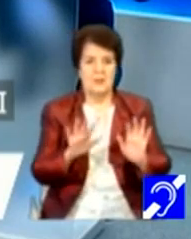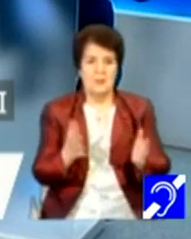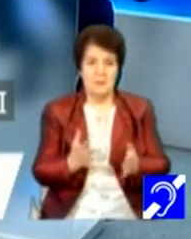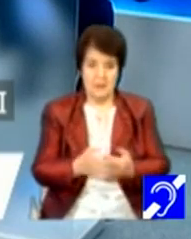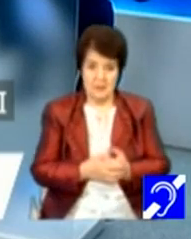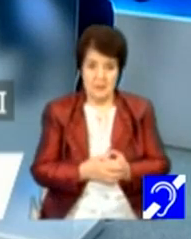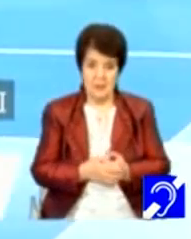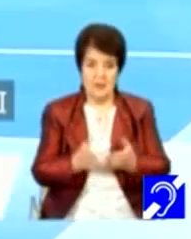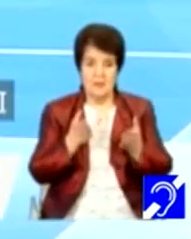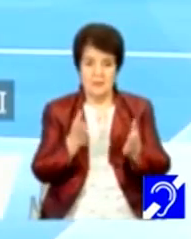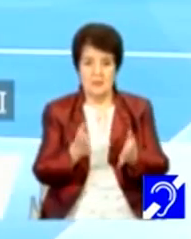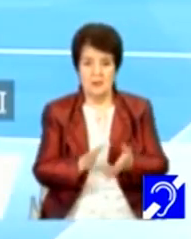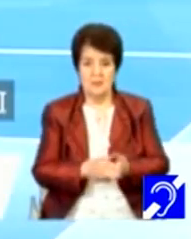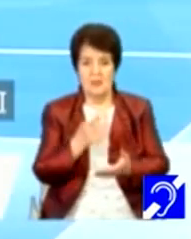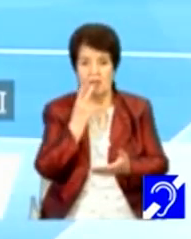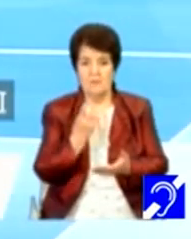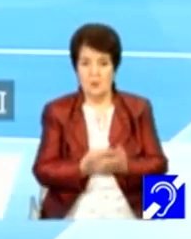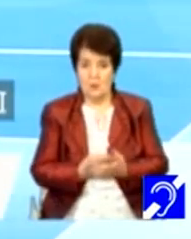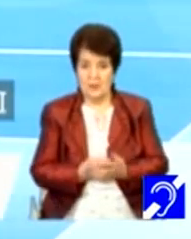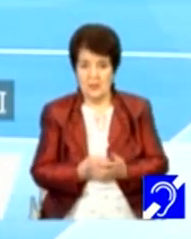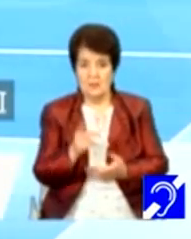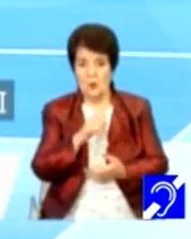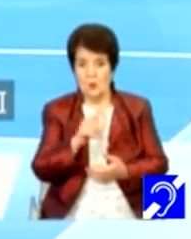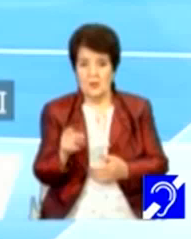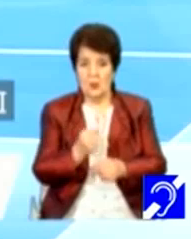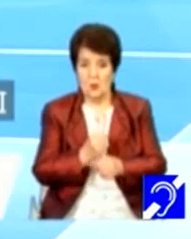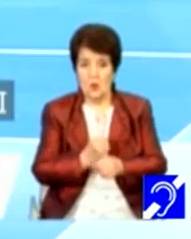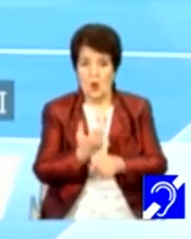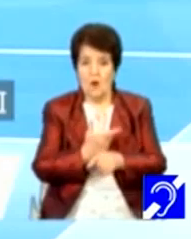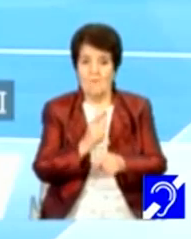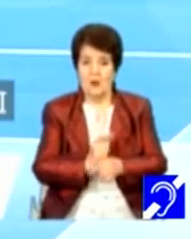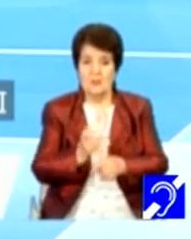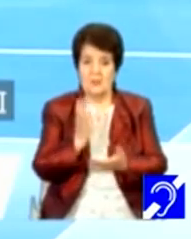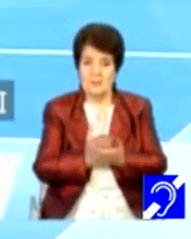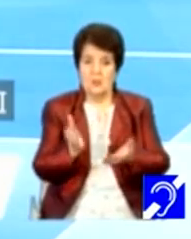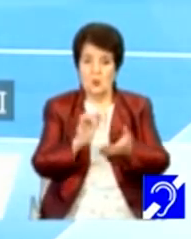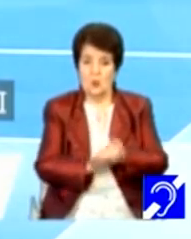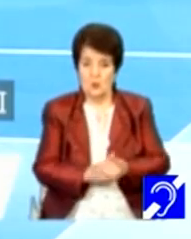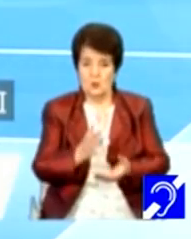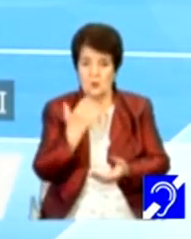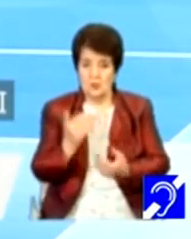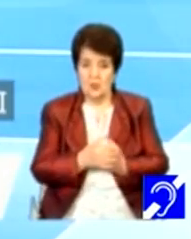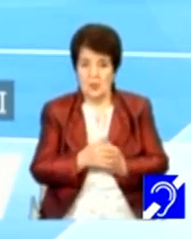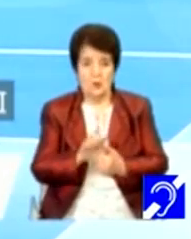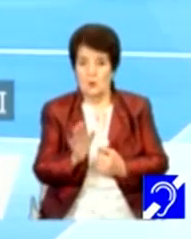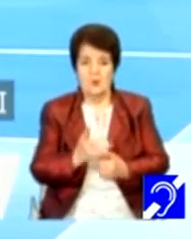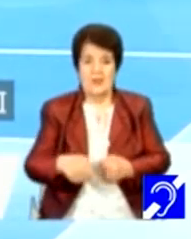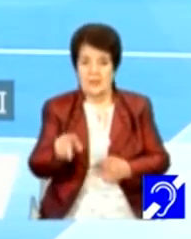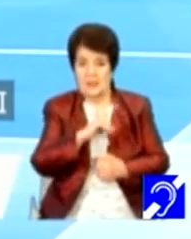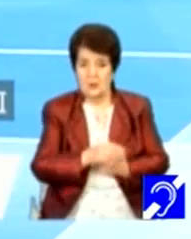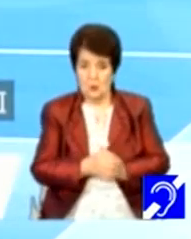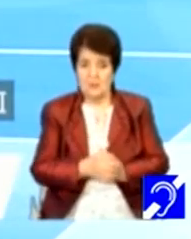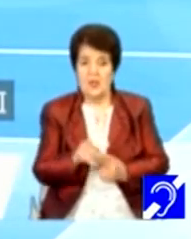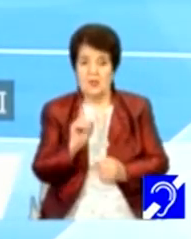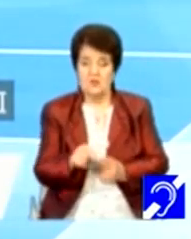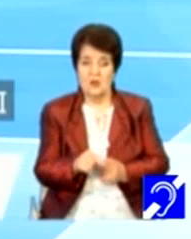privire la direcția către care vă uitați, chiar dacă unele lucruri sau poate sunt cunoscute chiar toate, dar nu de către toți.